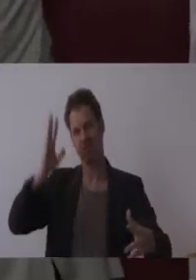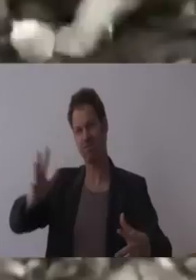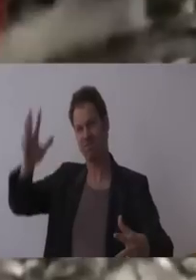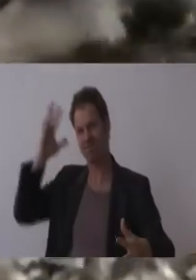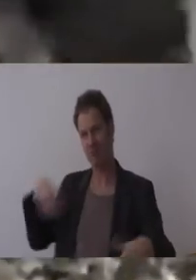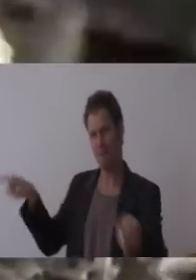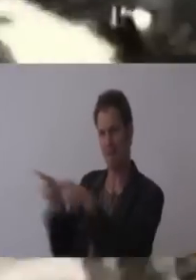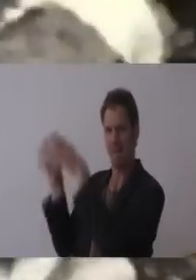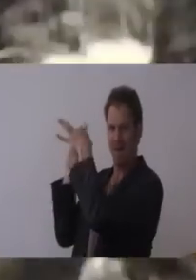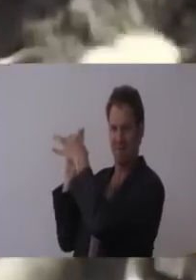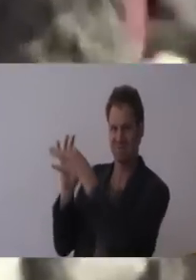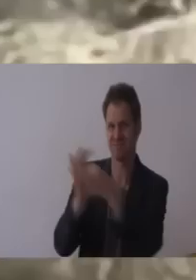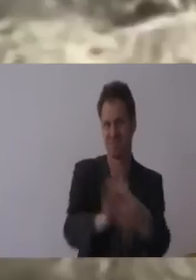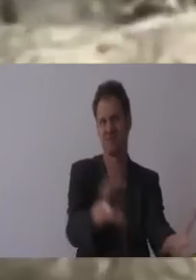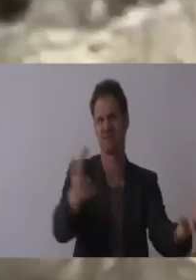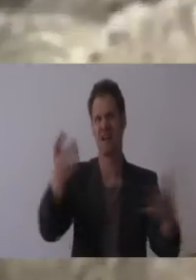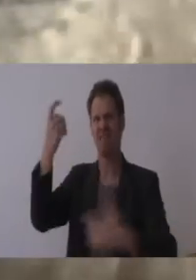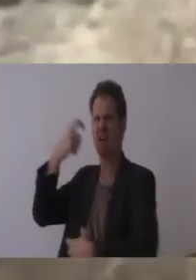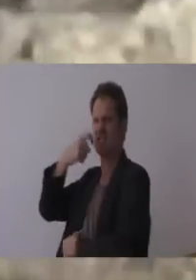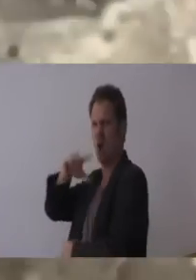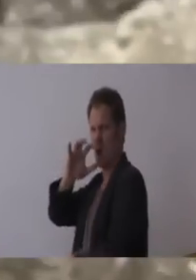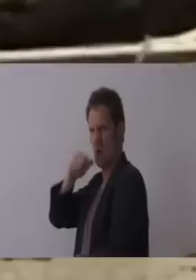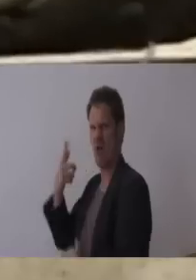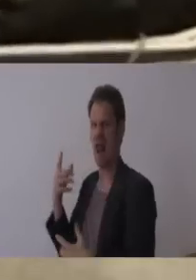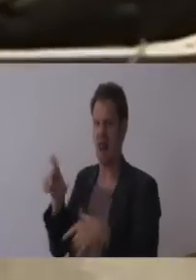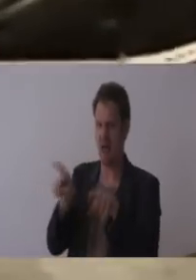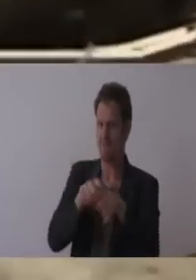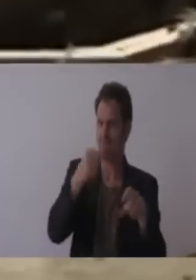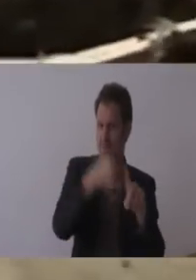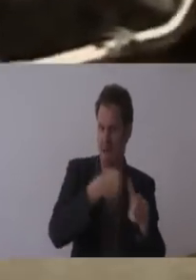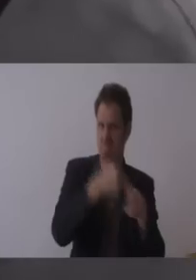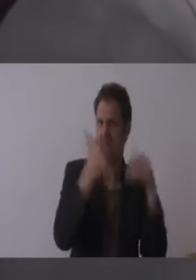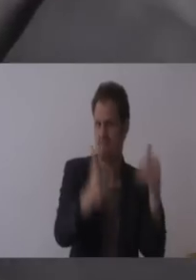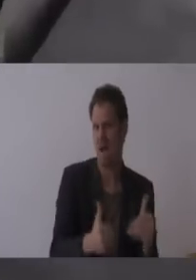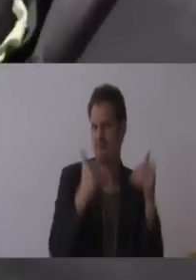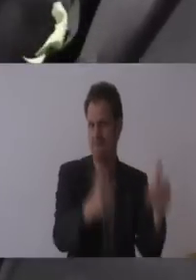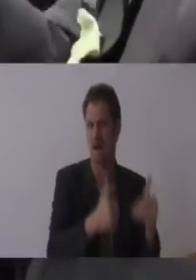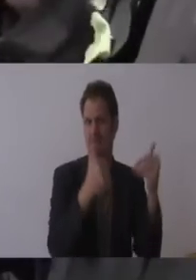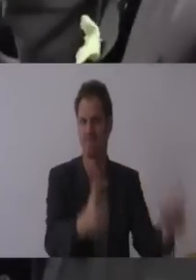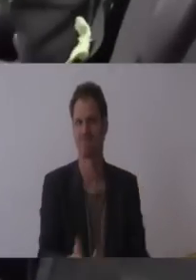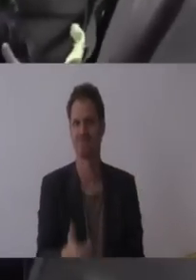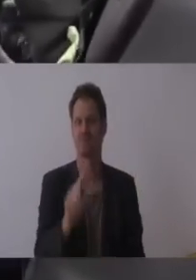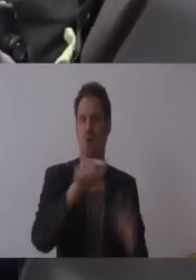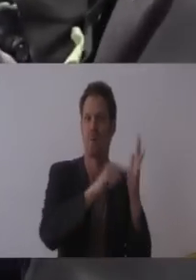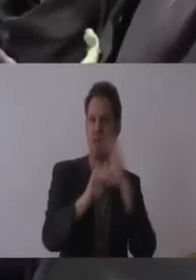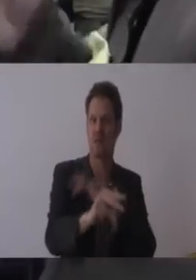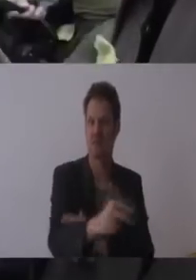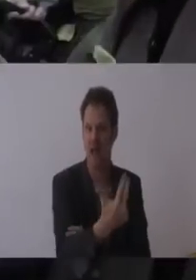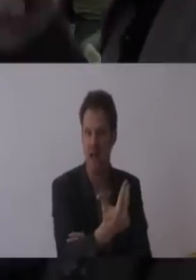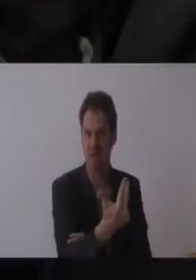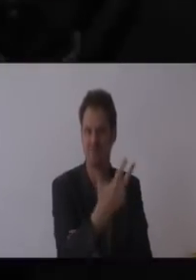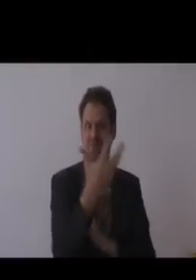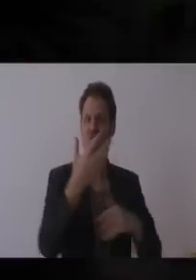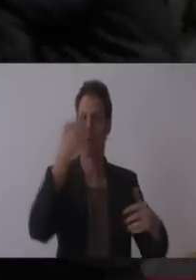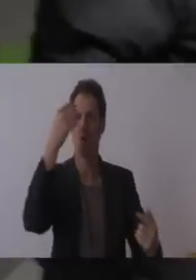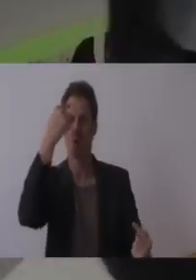Les choses n'ont guère changé, les pratiques sanguinaires des seigneurs d'antan ont la vie dure. En 2013, une action militante pour la cause animale a pu se dérouler